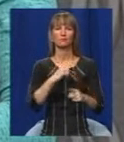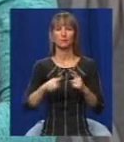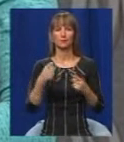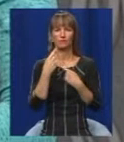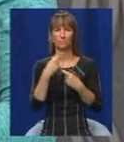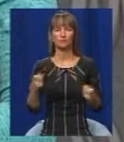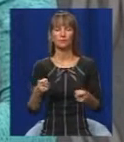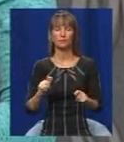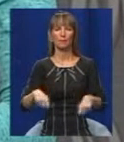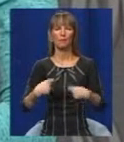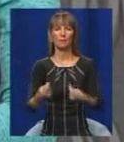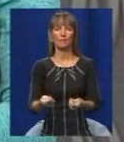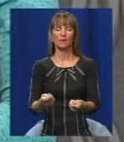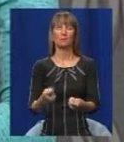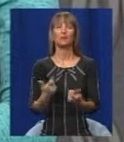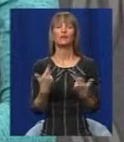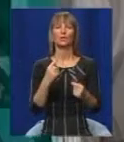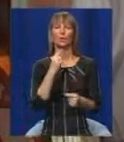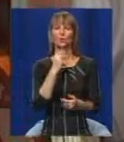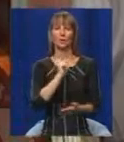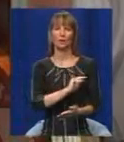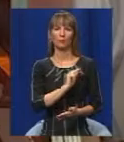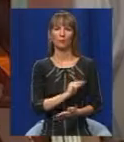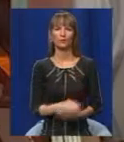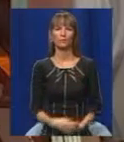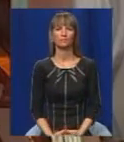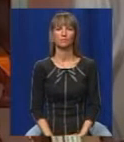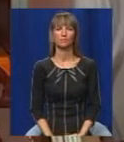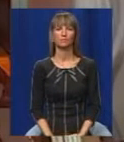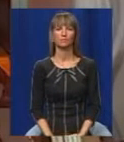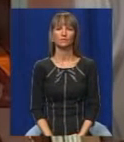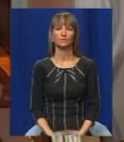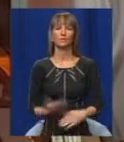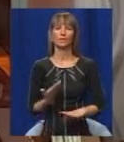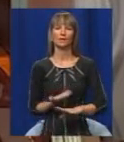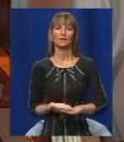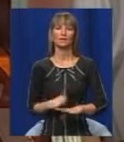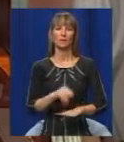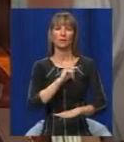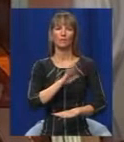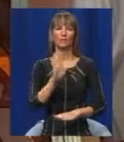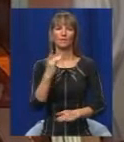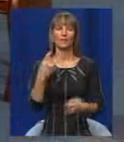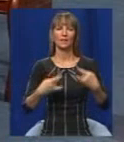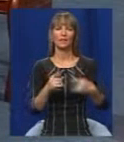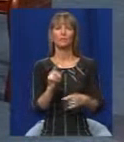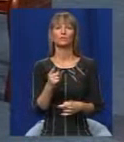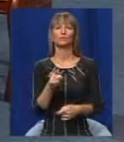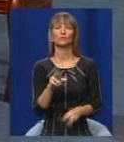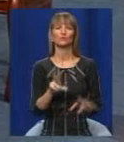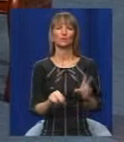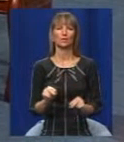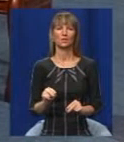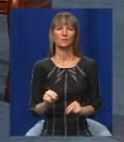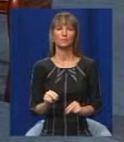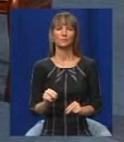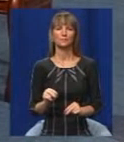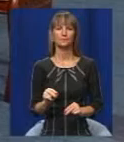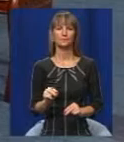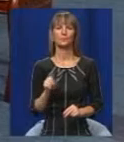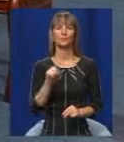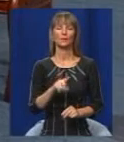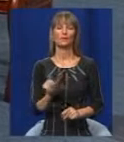інформацію. А як, на твою думку, де складно працювати? Тяжелее всего в телевидении. А чому так вважаєш? Ну,